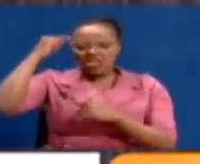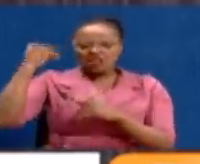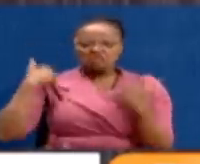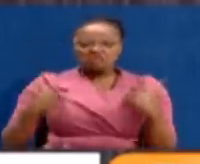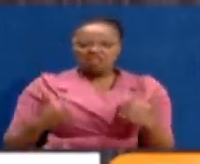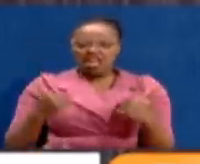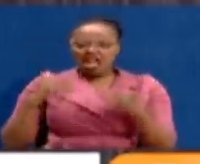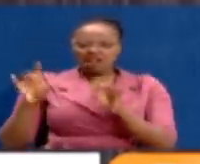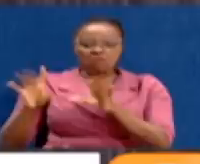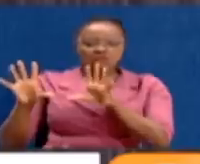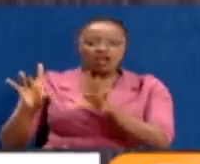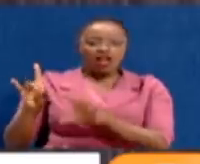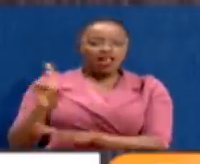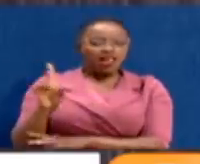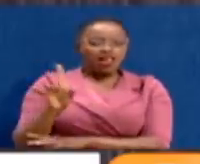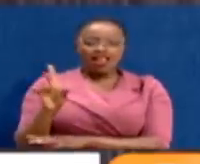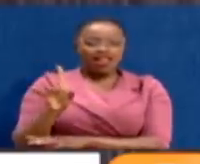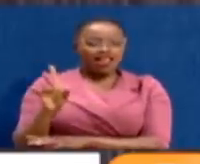nimewasaliti.